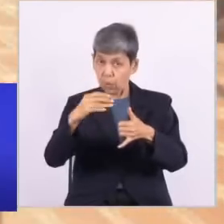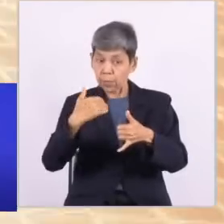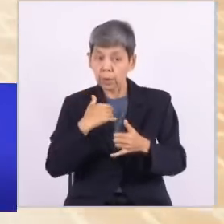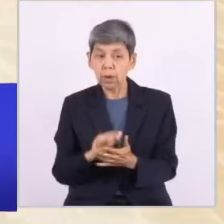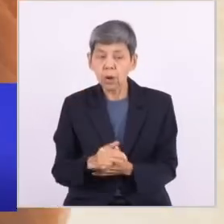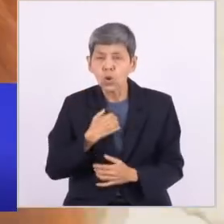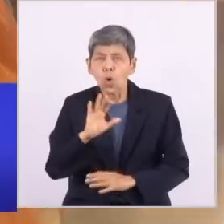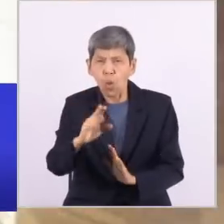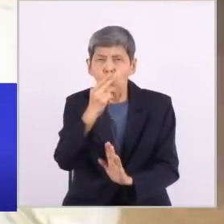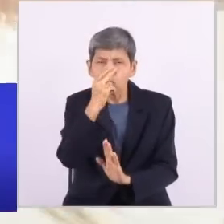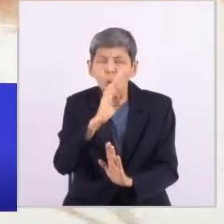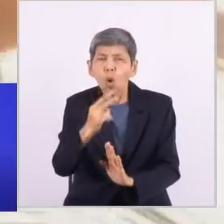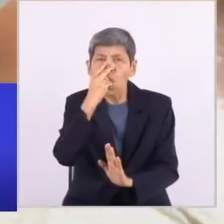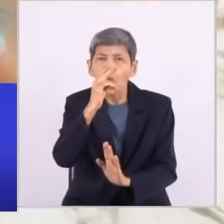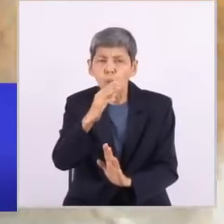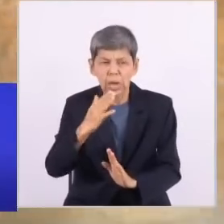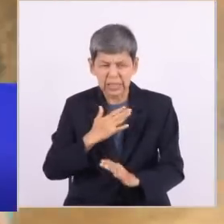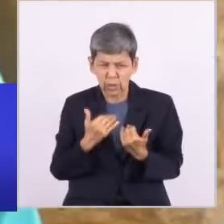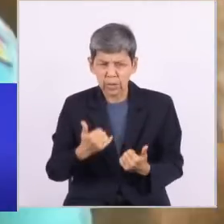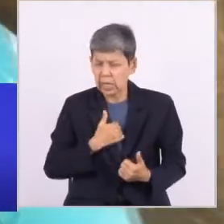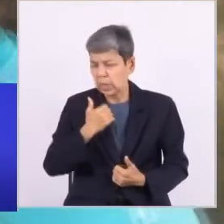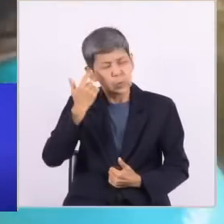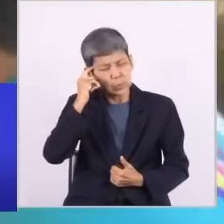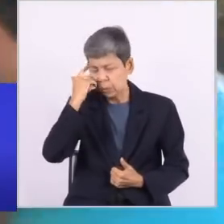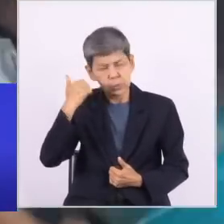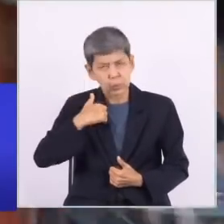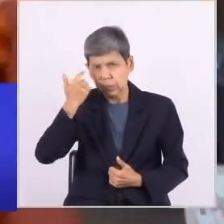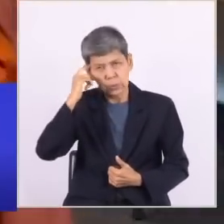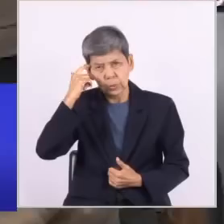ต้องดูก่อนนะเพราะว่าตอนนี้ยังไม่รู้เลย